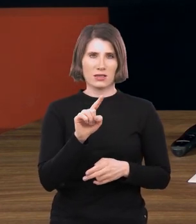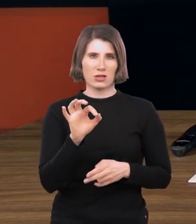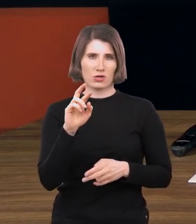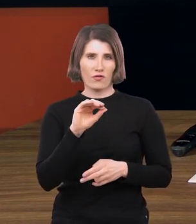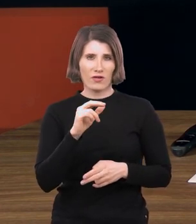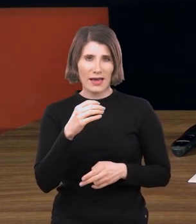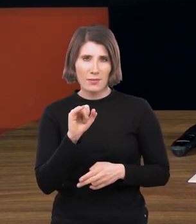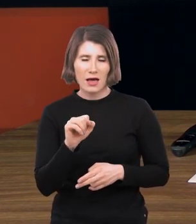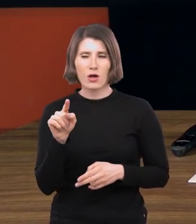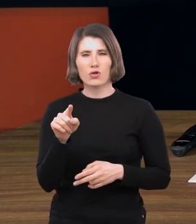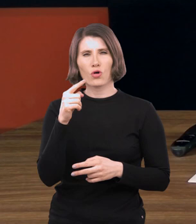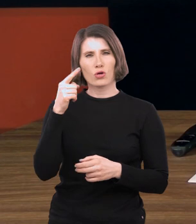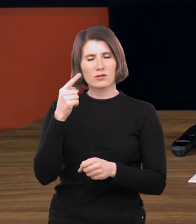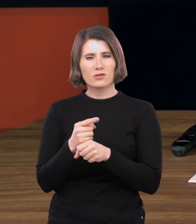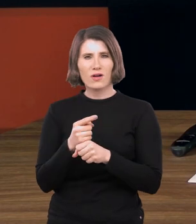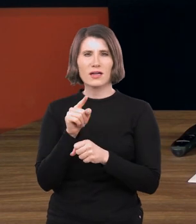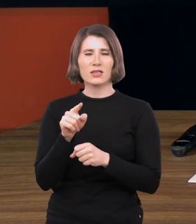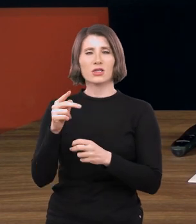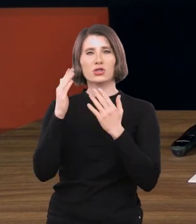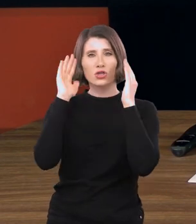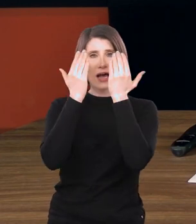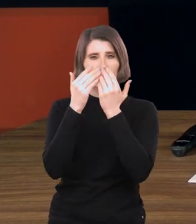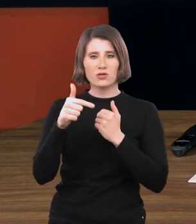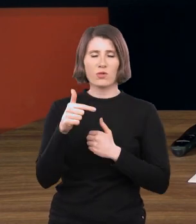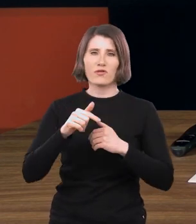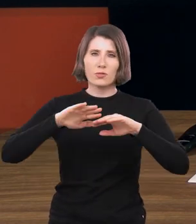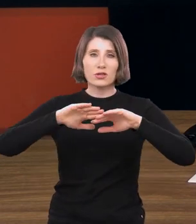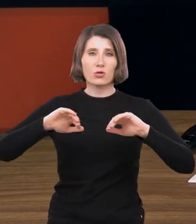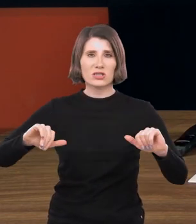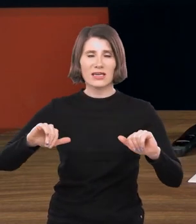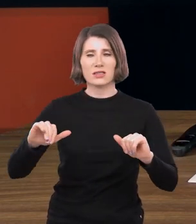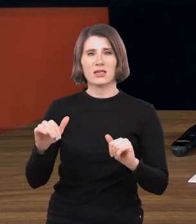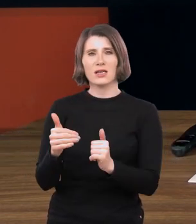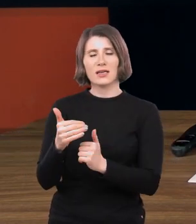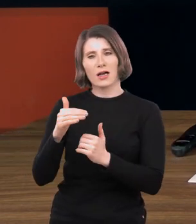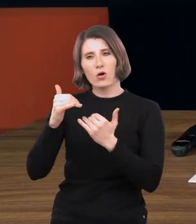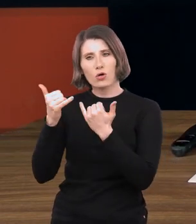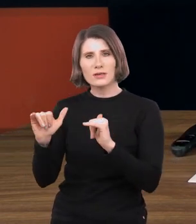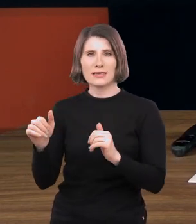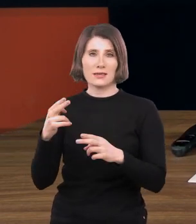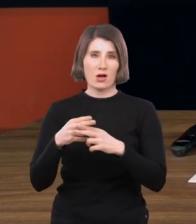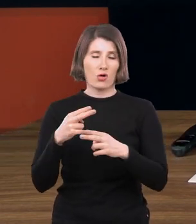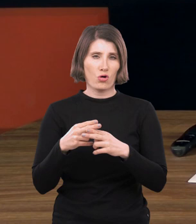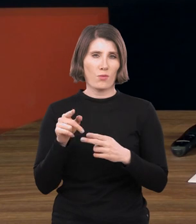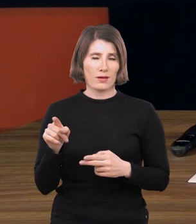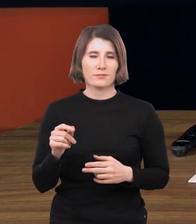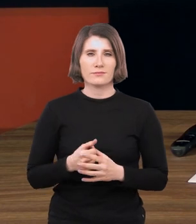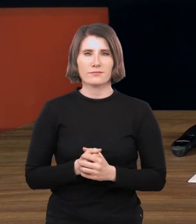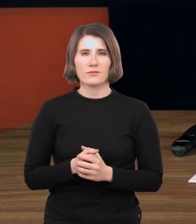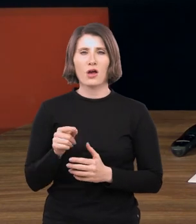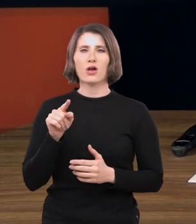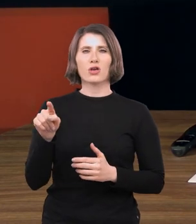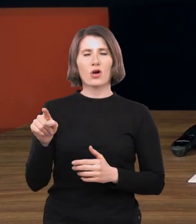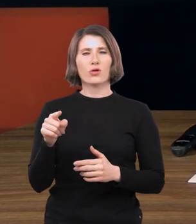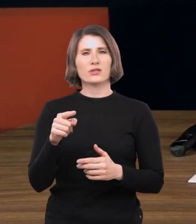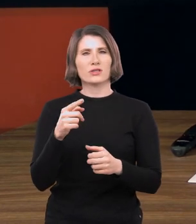autyzm powinien być traktowany jako oddzielna jednostka chorobowa, samodzielna, niezależna jednostka chorobowa. Doszli